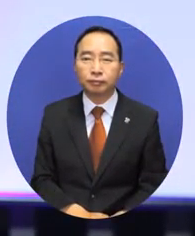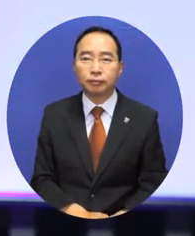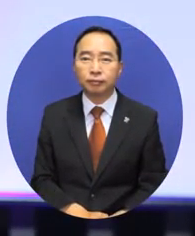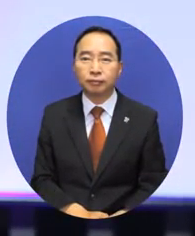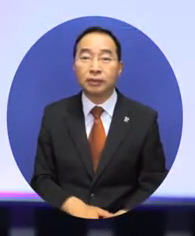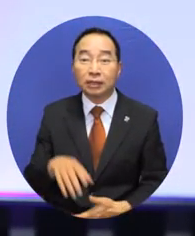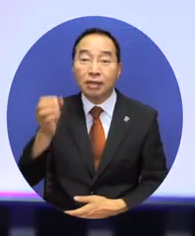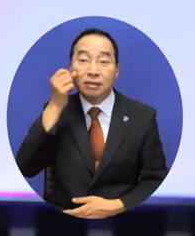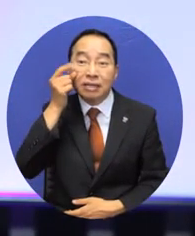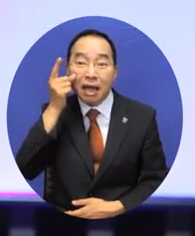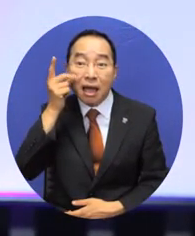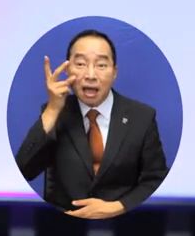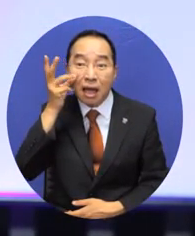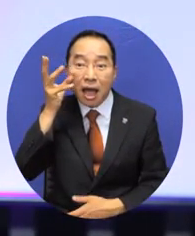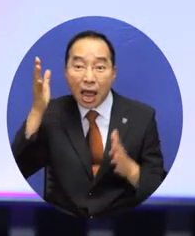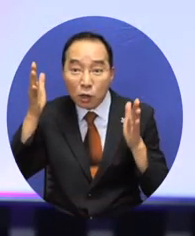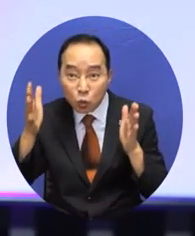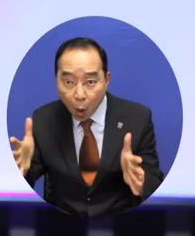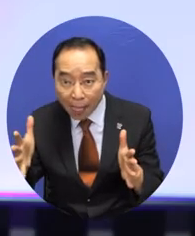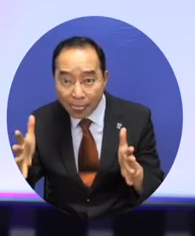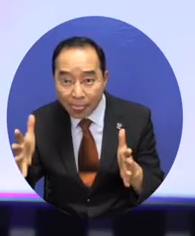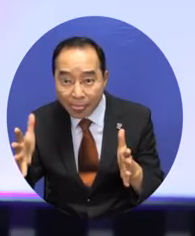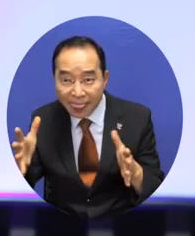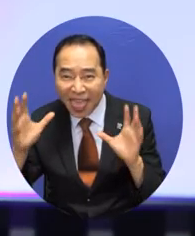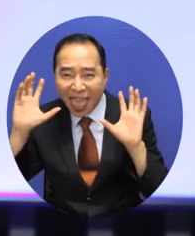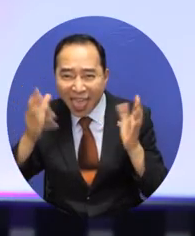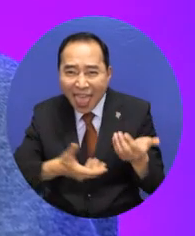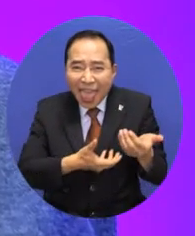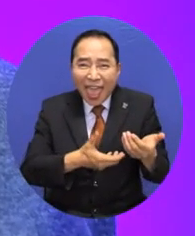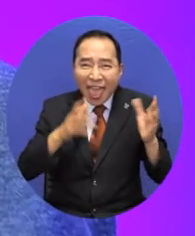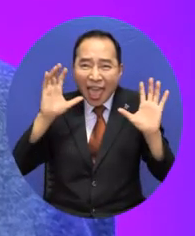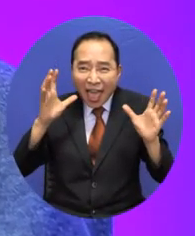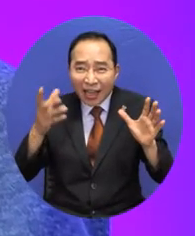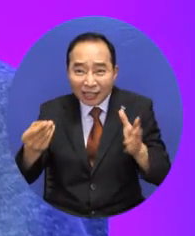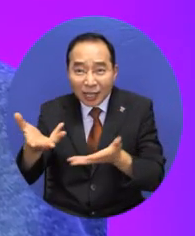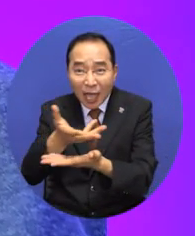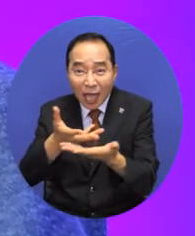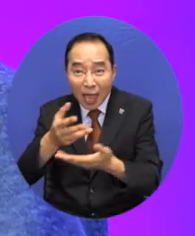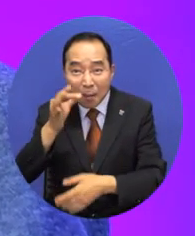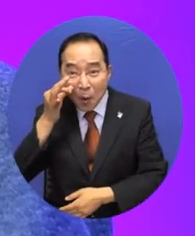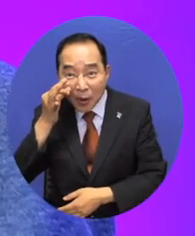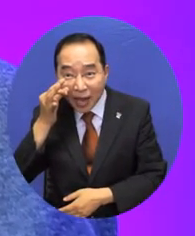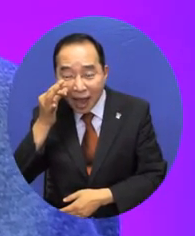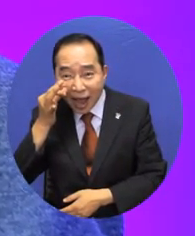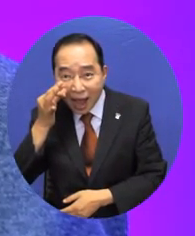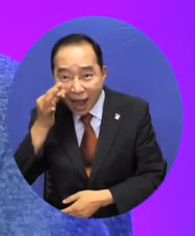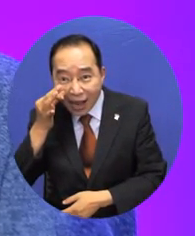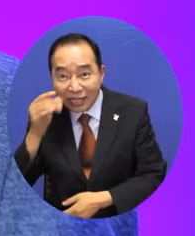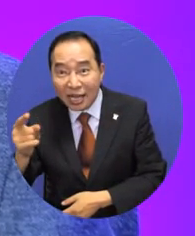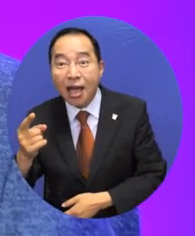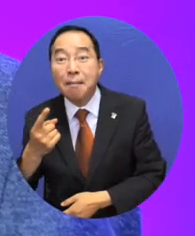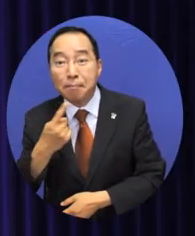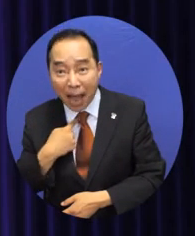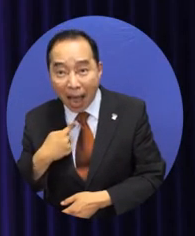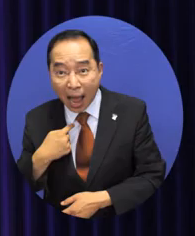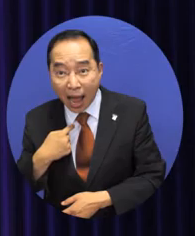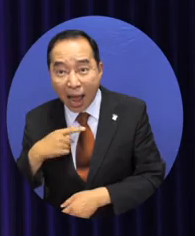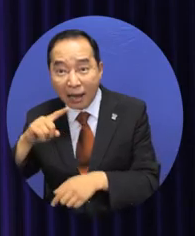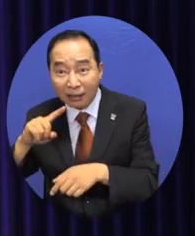그것을 3개월간 수행했더니 놀라운 결과가 나타났습니다. 공간의 뿌리 교육을 행한 곳에서는